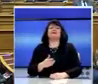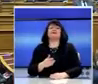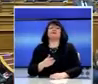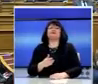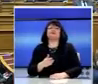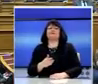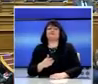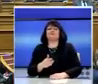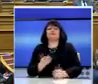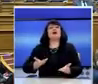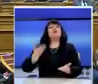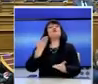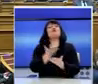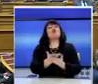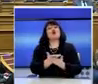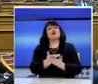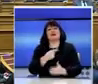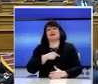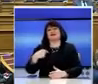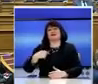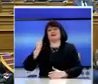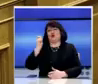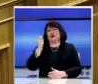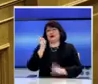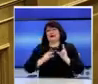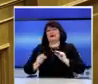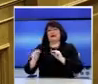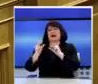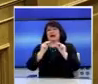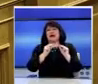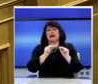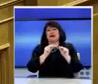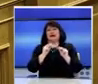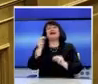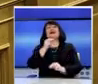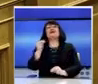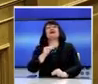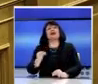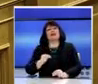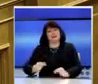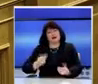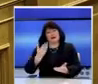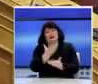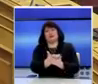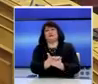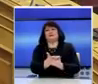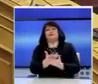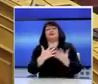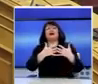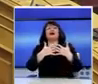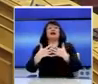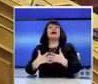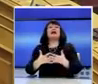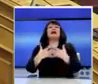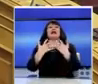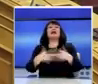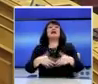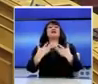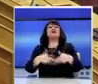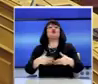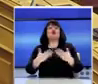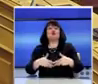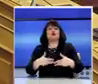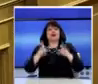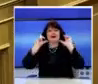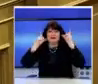μια πρόταση για διεξαγωγή προημερησίας διάταξης συζήτησης στη Βουλή για τα θέματα αυτά, τη λειτουργία της δημοκρατίας. Ελπίζω, κύριε Πρόεδρε,